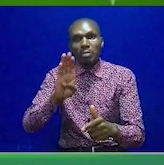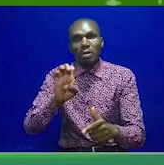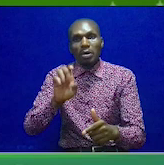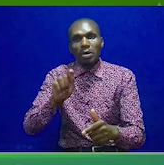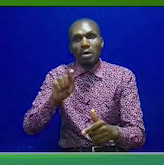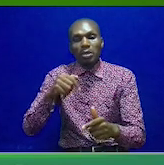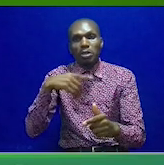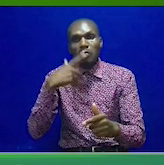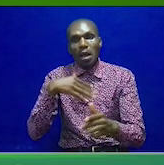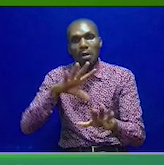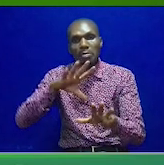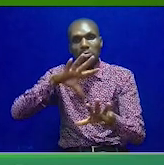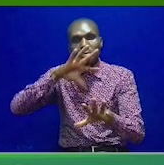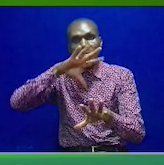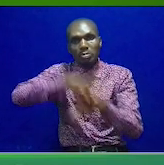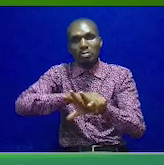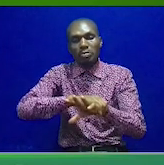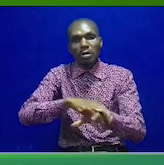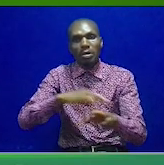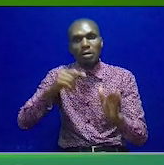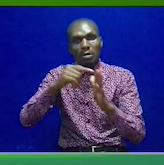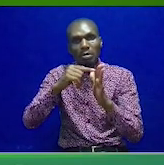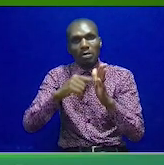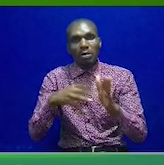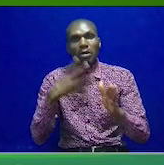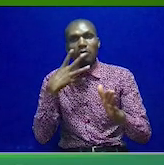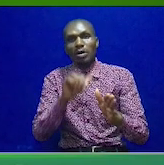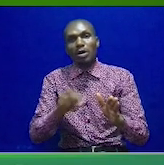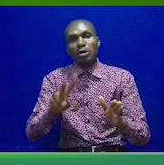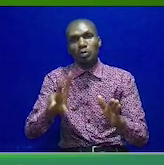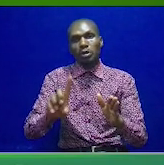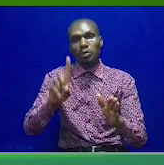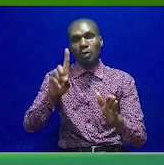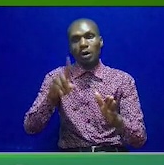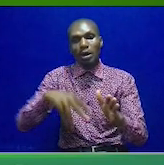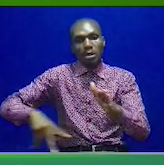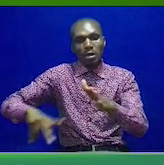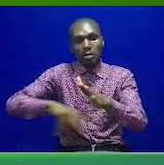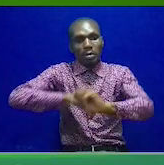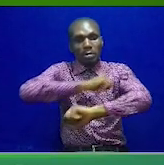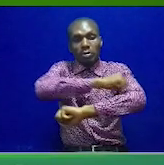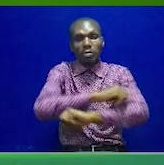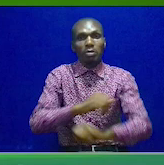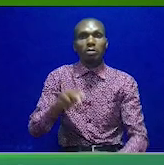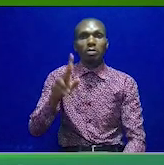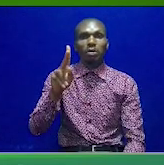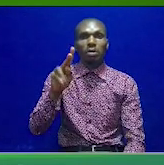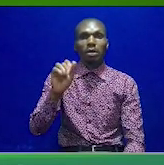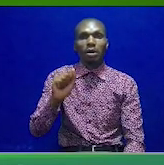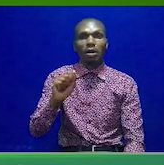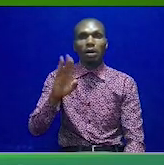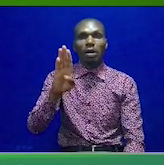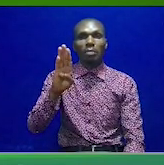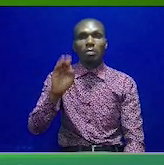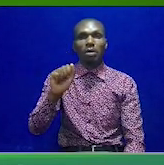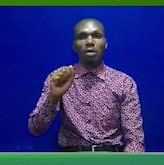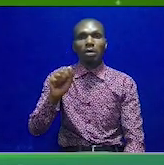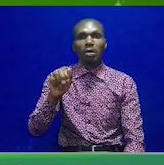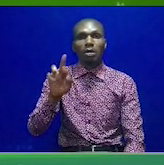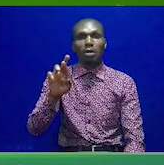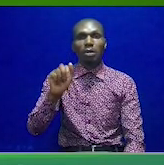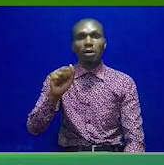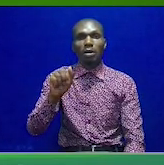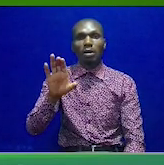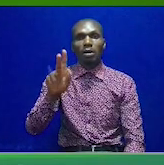nyorete Maxi Chiminye na meronke vede nerimo kuruwase skuri oboroso ya Kabarak, nigo ago kerege tamu kerekyo,